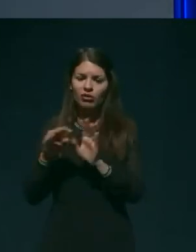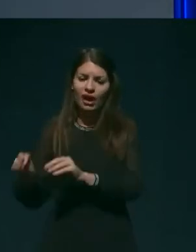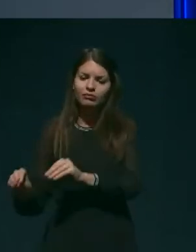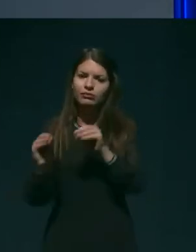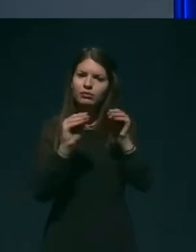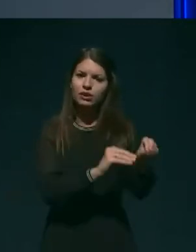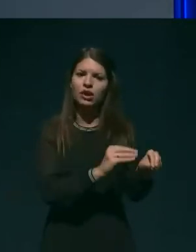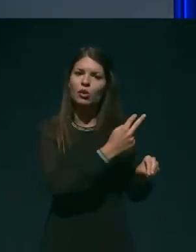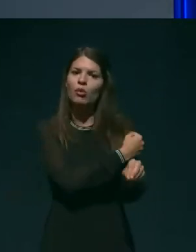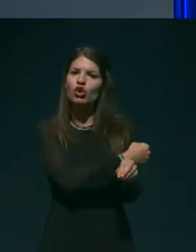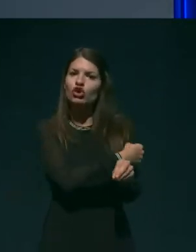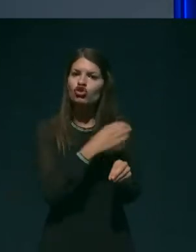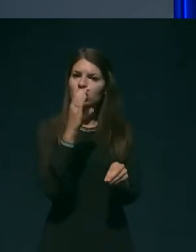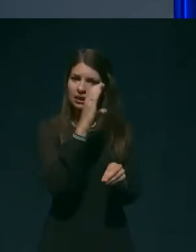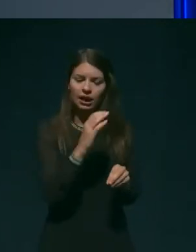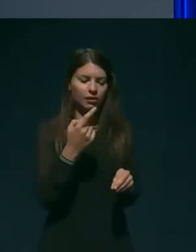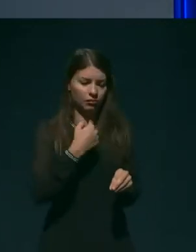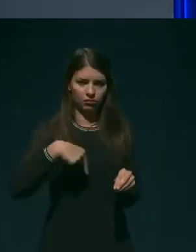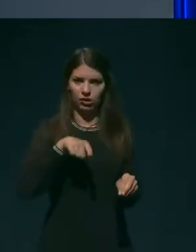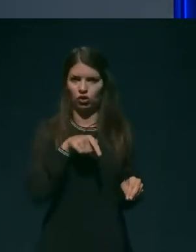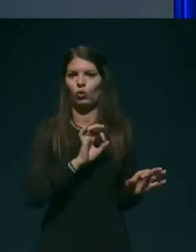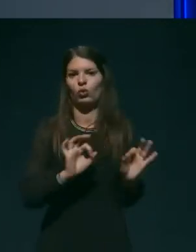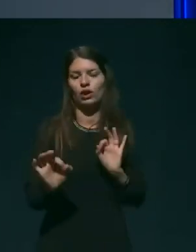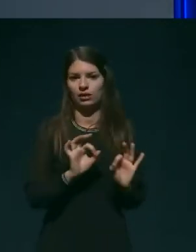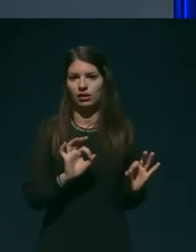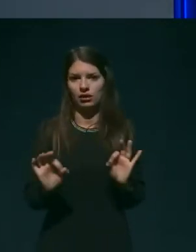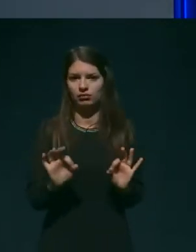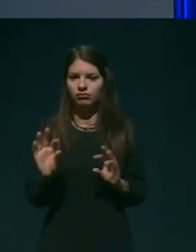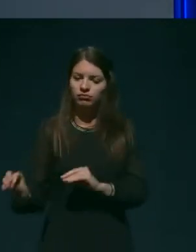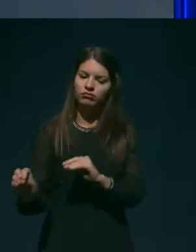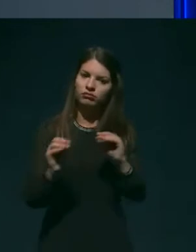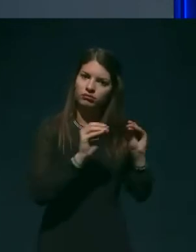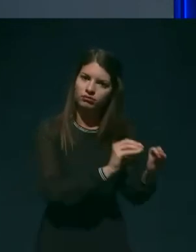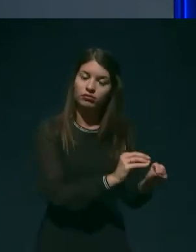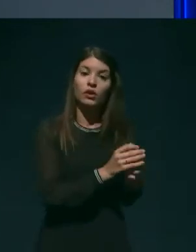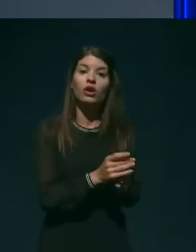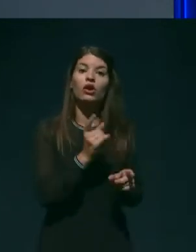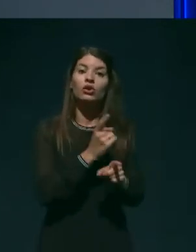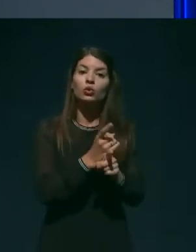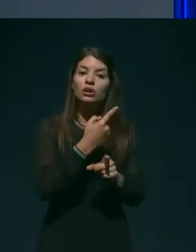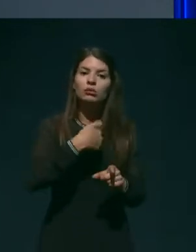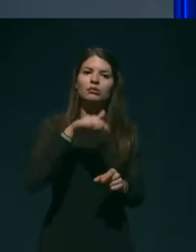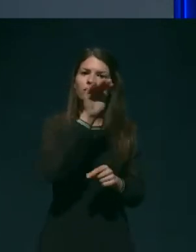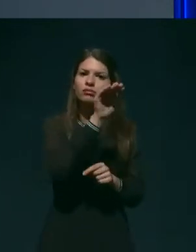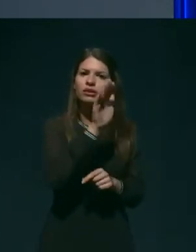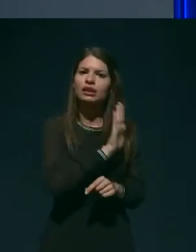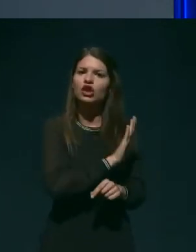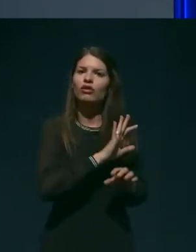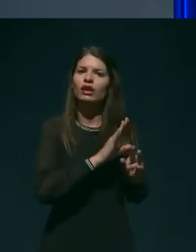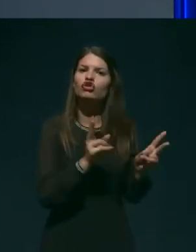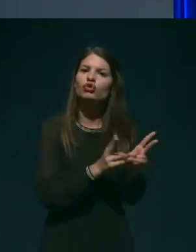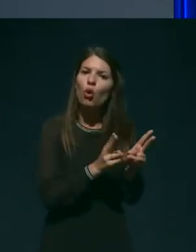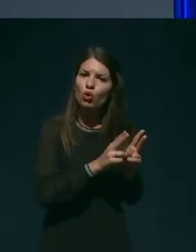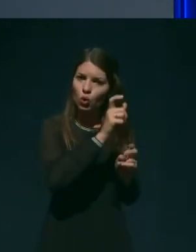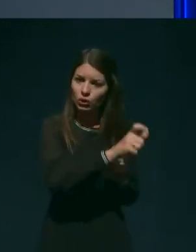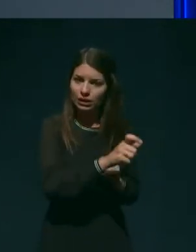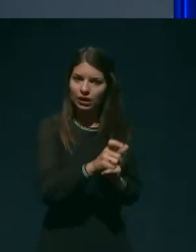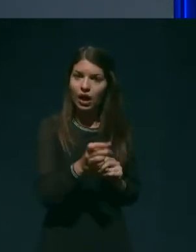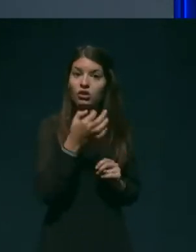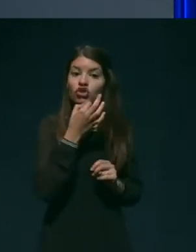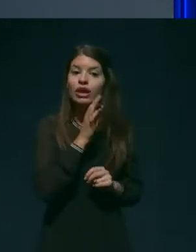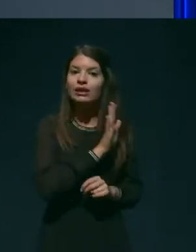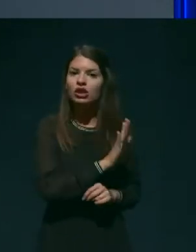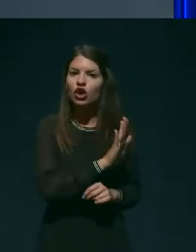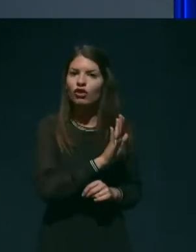splošni bolnišnici cel je poskrbeli, da smo tudi kontaktirali svojce, svojce takrat, ko so je zdravstveno stanje